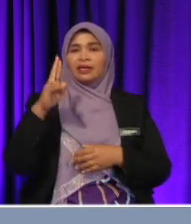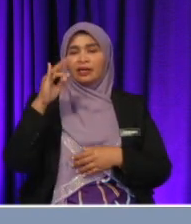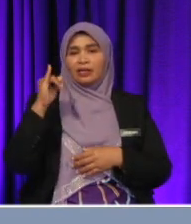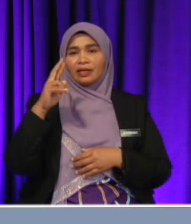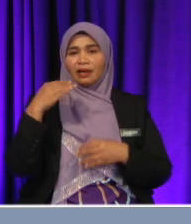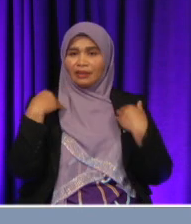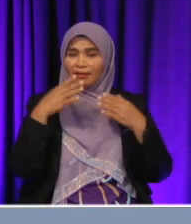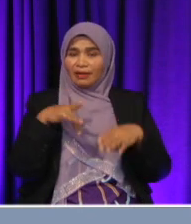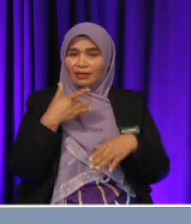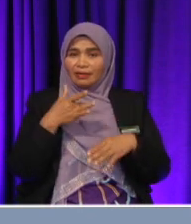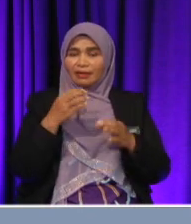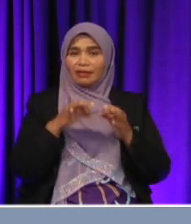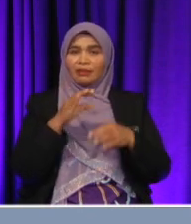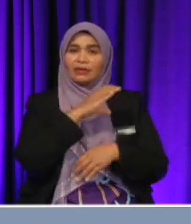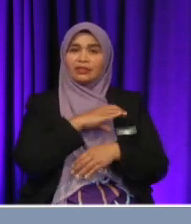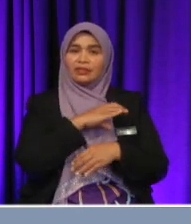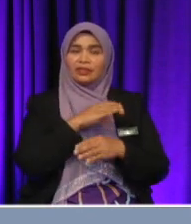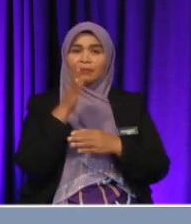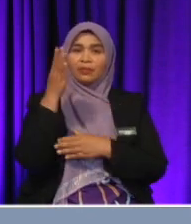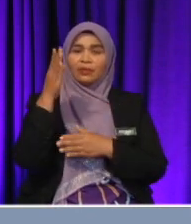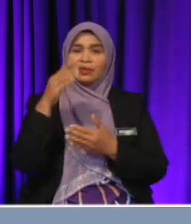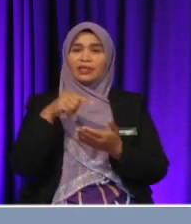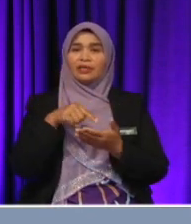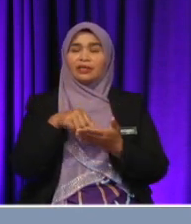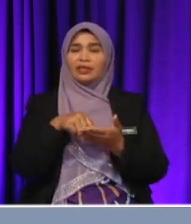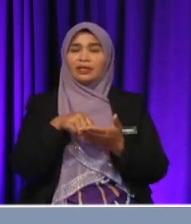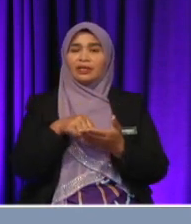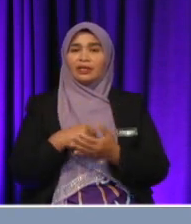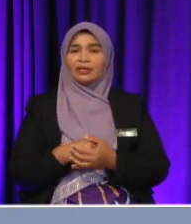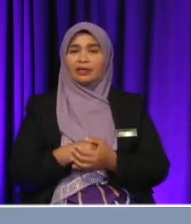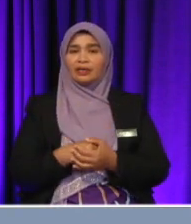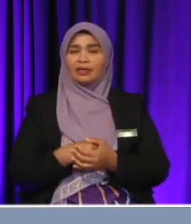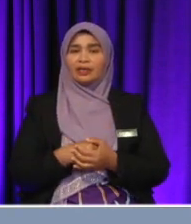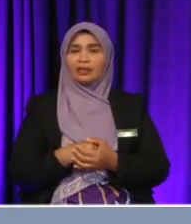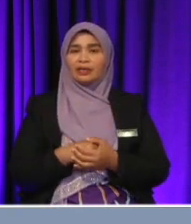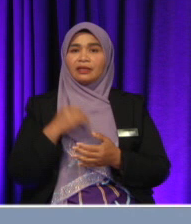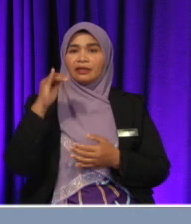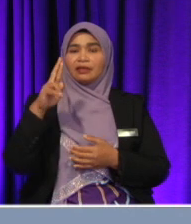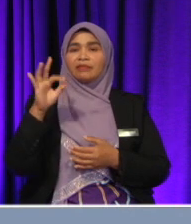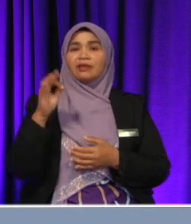tengok kalau ciri-ciri pokok deh kayak hutan hujan tropika ini